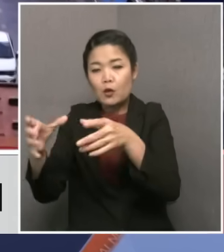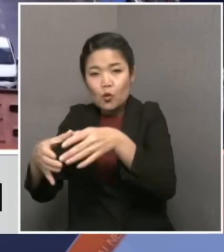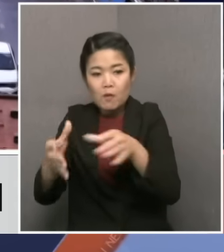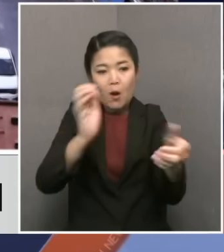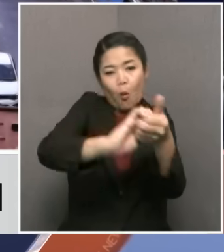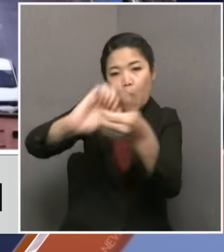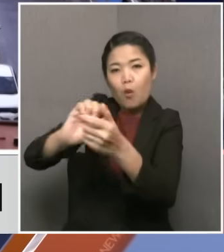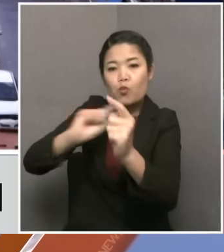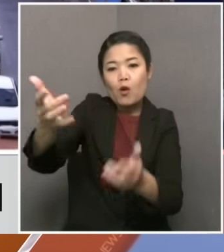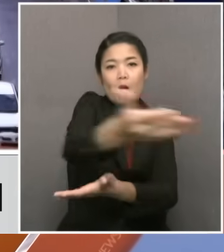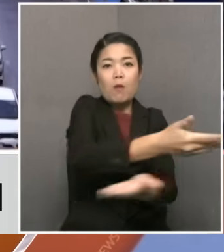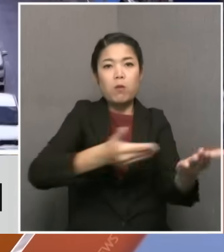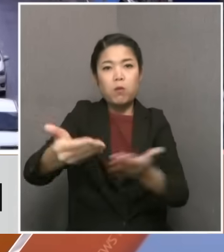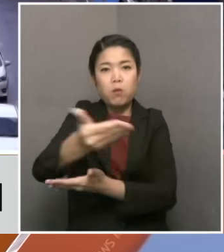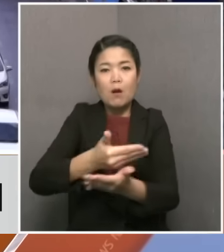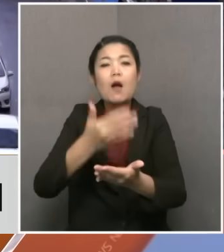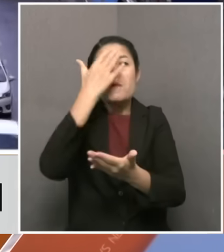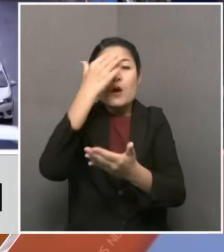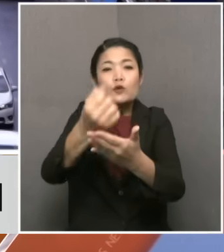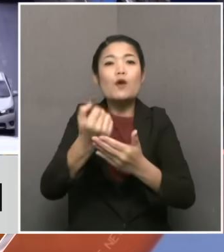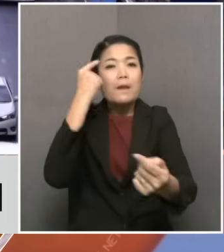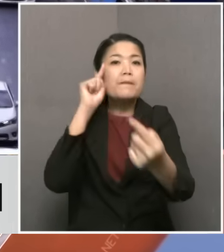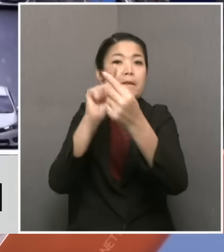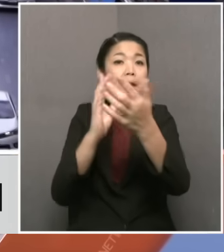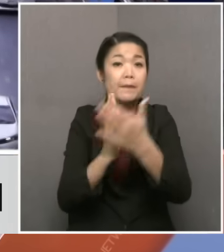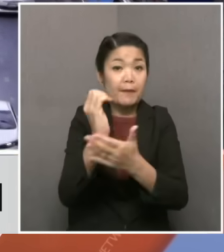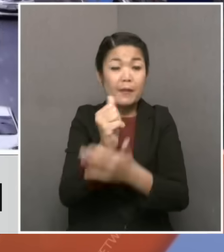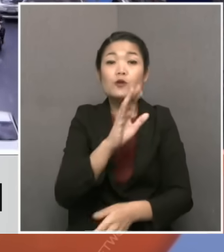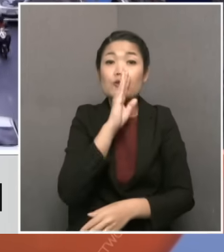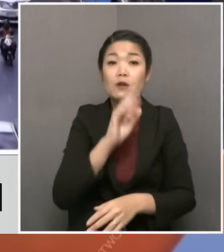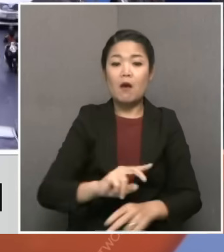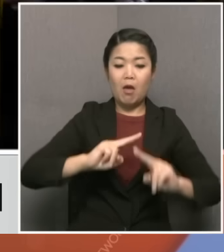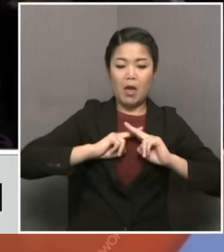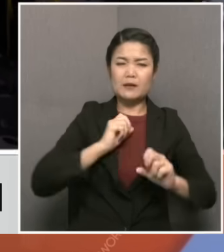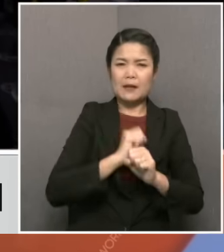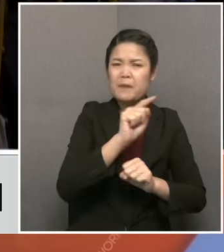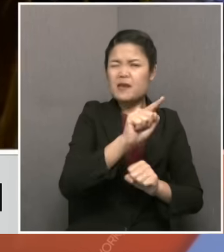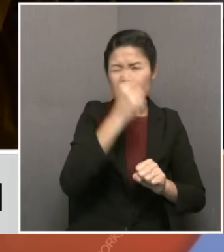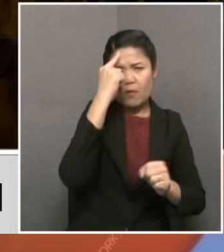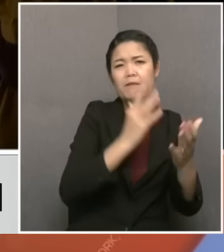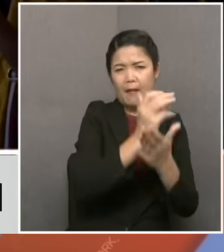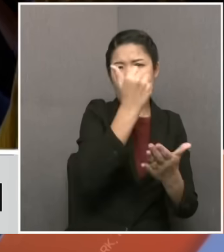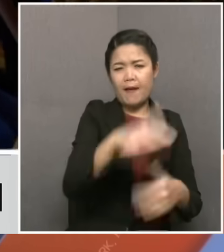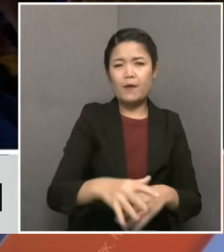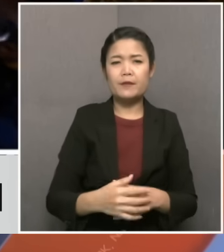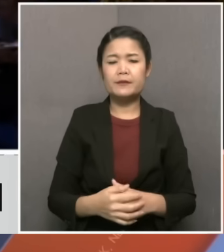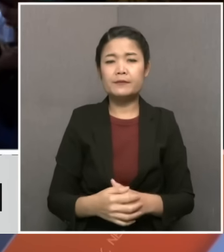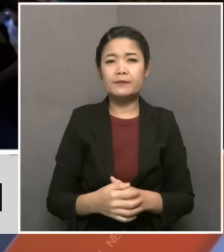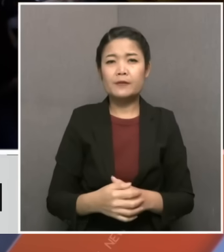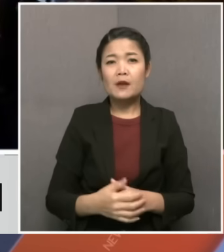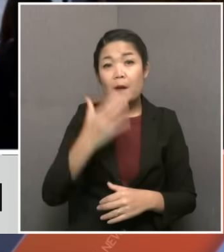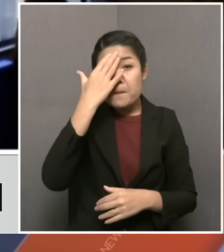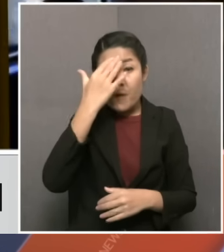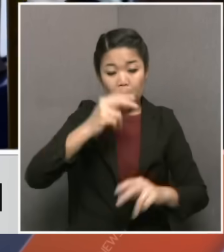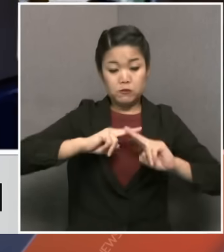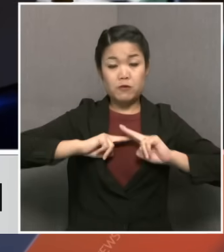เป็นไปไม่ได้หรอกครับถูกไหมครับเน ี่ ยมันคือเหมือนกับว่าถ้าเอกชนเขาทำนะป่านนี้เขาได้ไปแล้วนะเพราะว่าเพื่อให้เอกชน